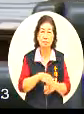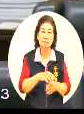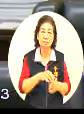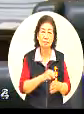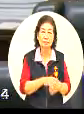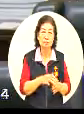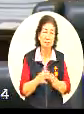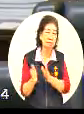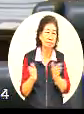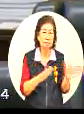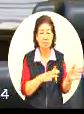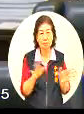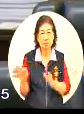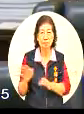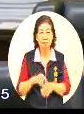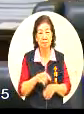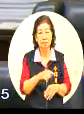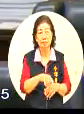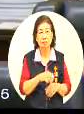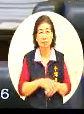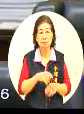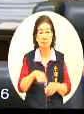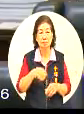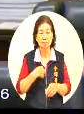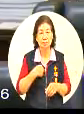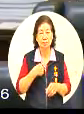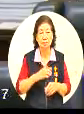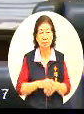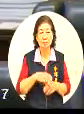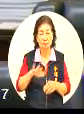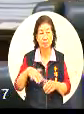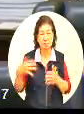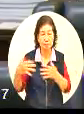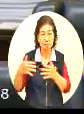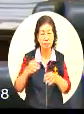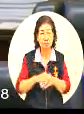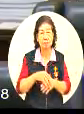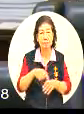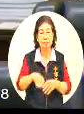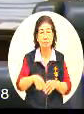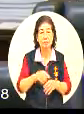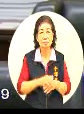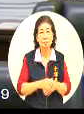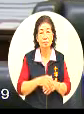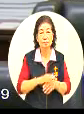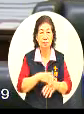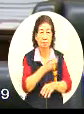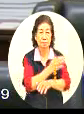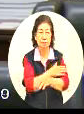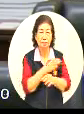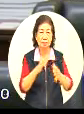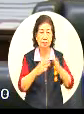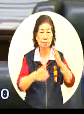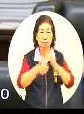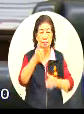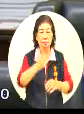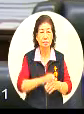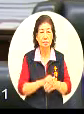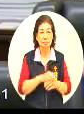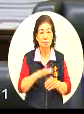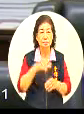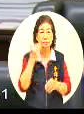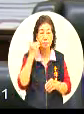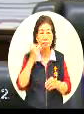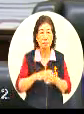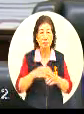互相踢皮球他说不是利用这个议事厅来用咱的陈市长如果